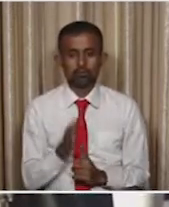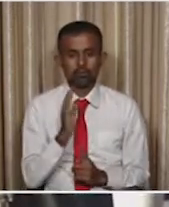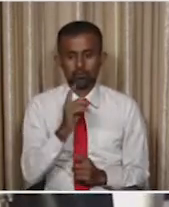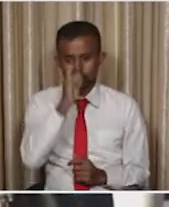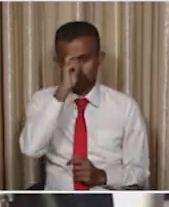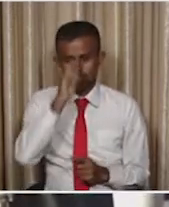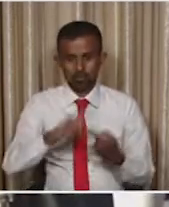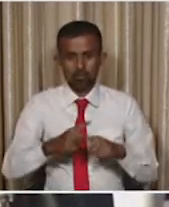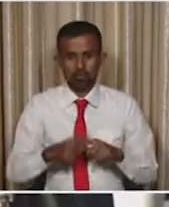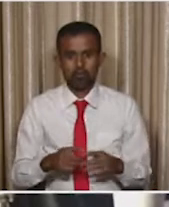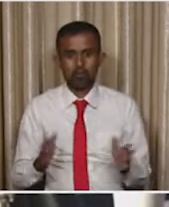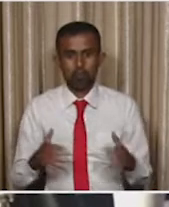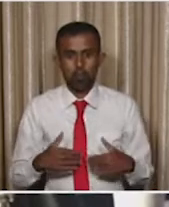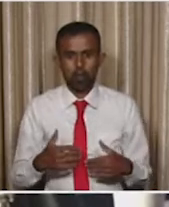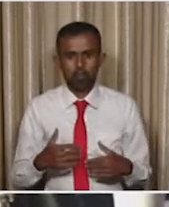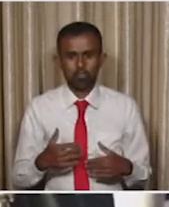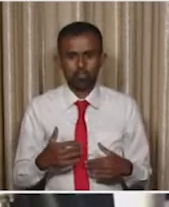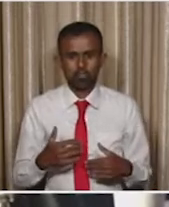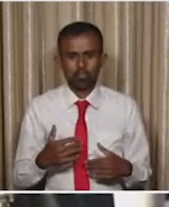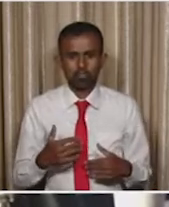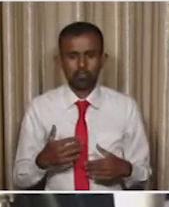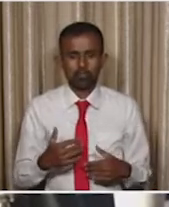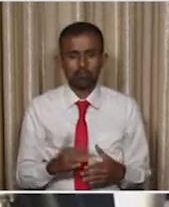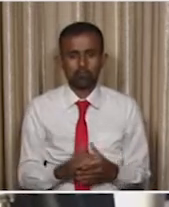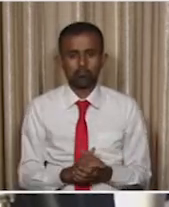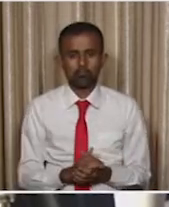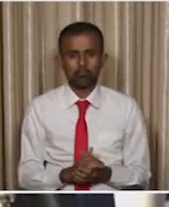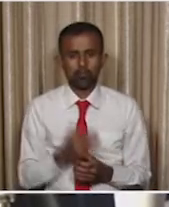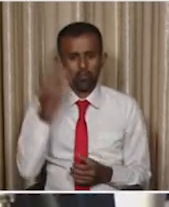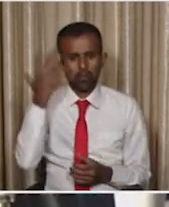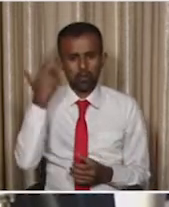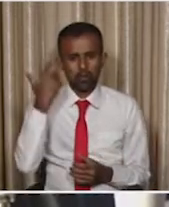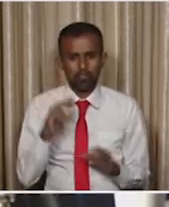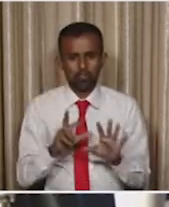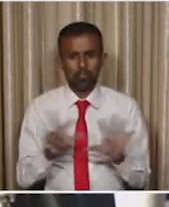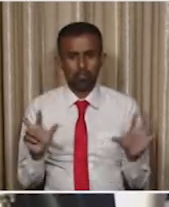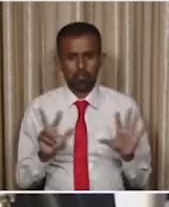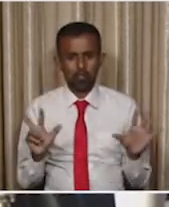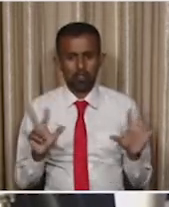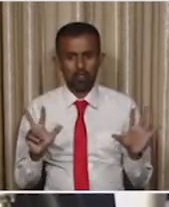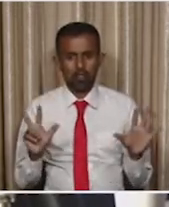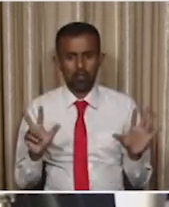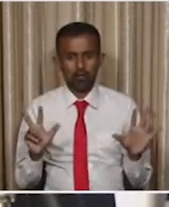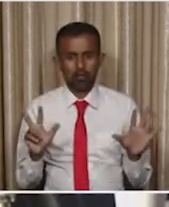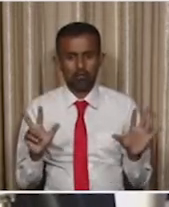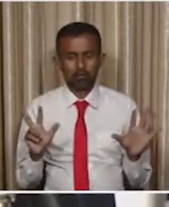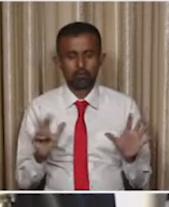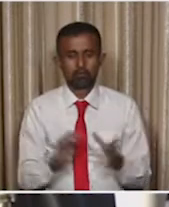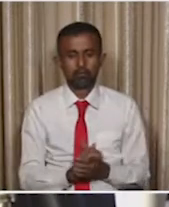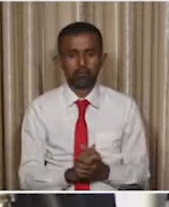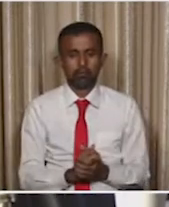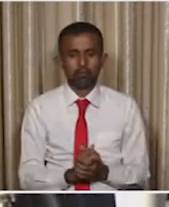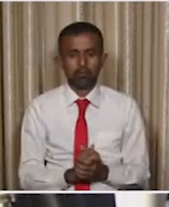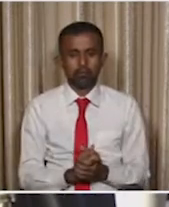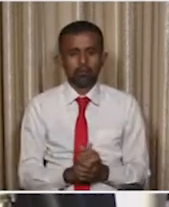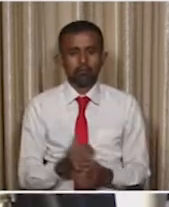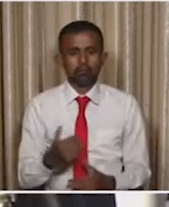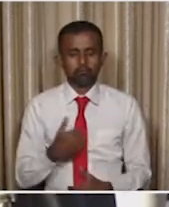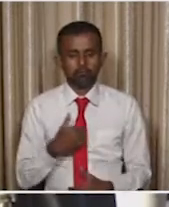நடைபெறுவதற்கு இன்னும் 18 நாட்கள் இருக்கின்ற நிலையிலே நாங்கள் இந்த அமர்விலே